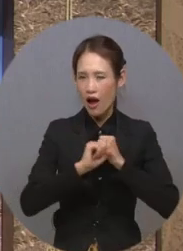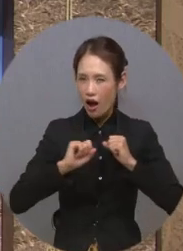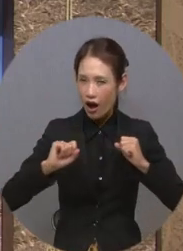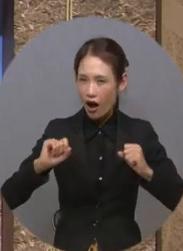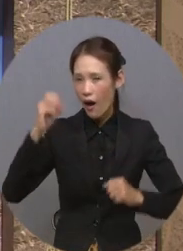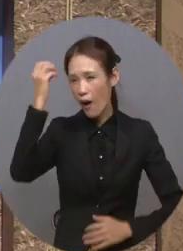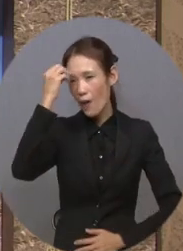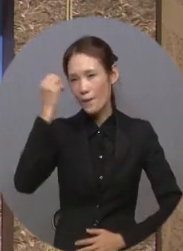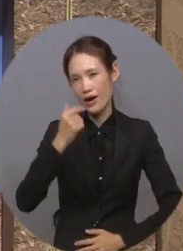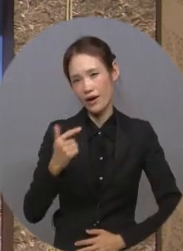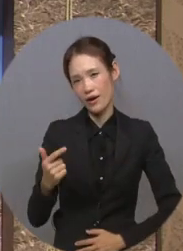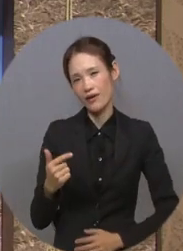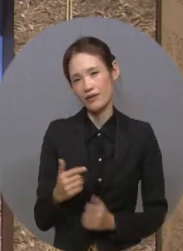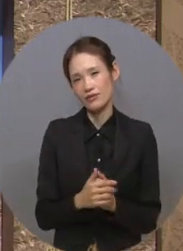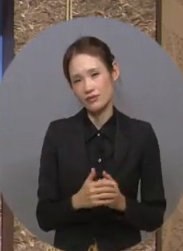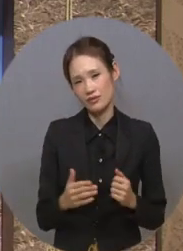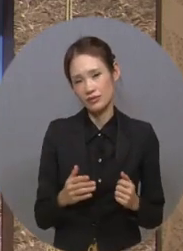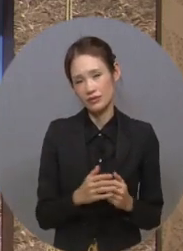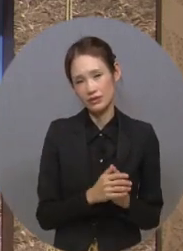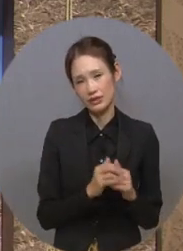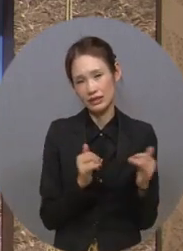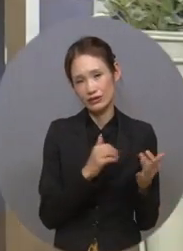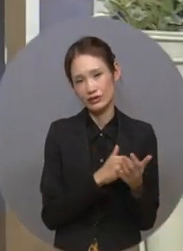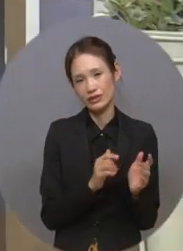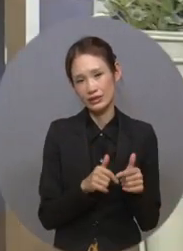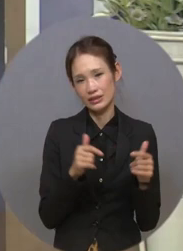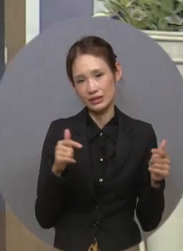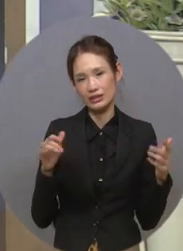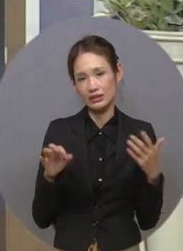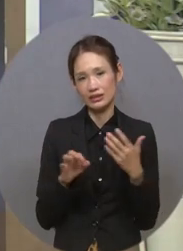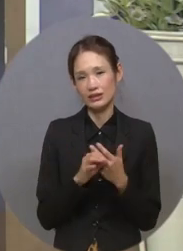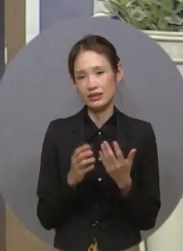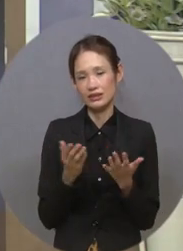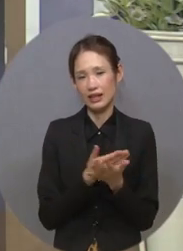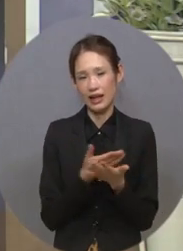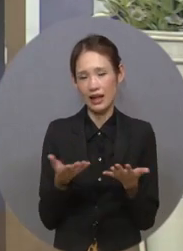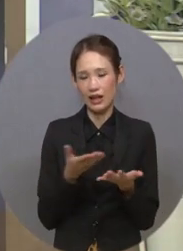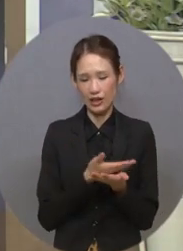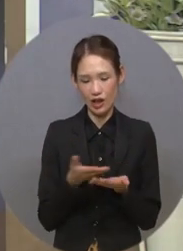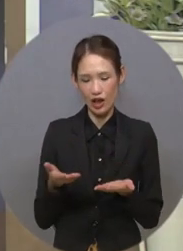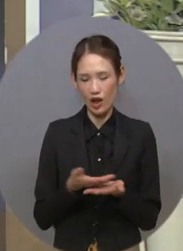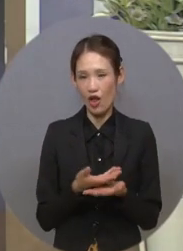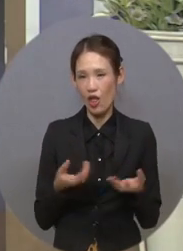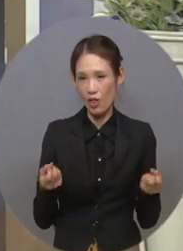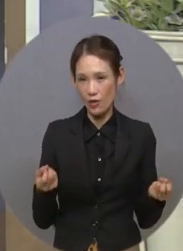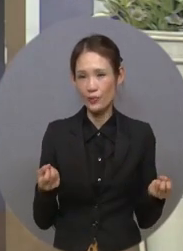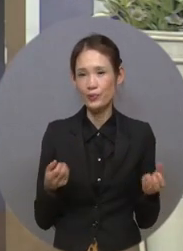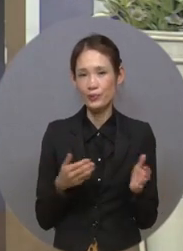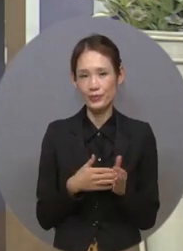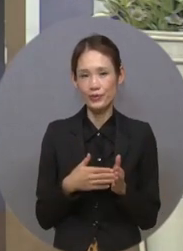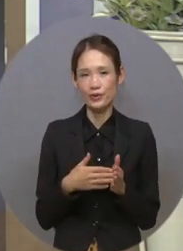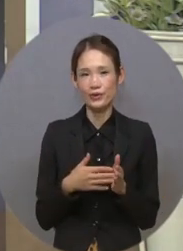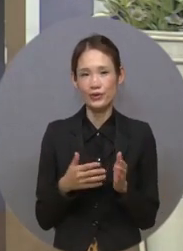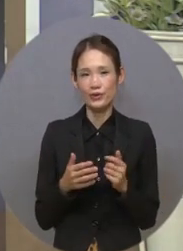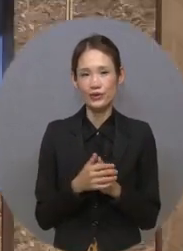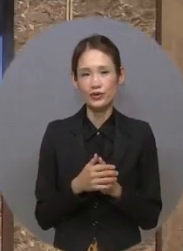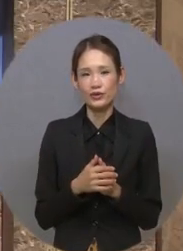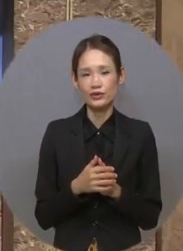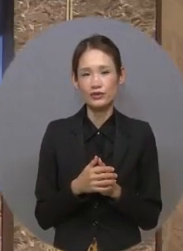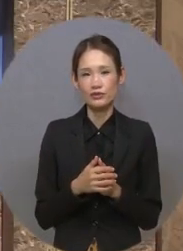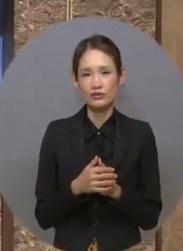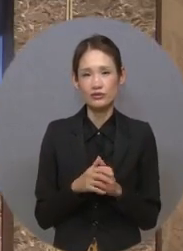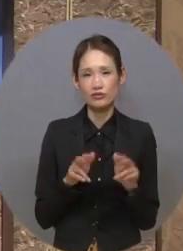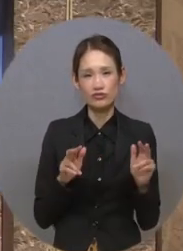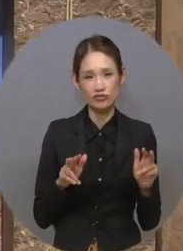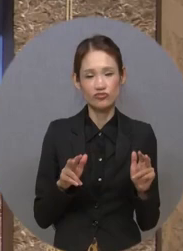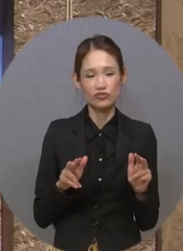늘면 또 읍에서 시를 만들고 이렇게 해서 이제 분가를 시키고 해서 예 나뉘어졌군요. 예, 그래서 이제 나눠져서